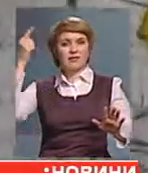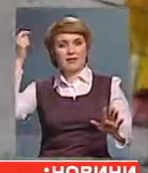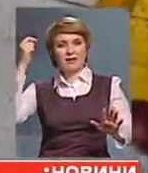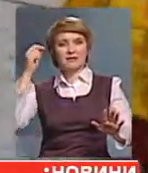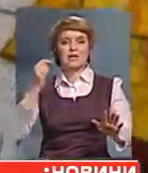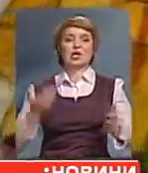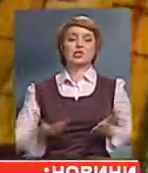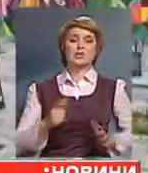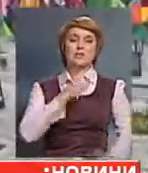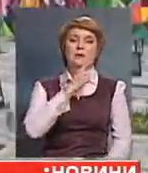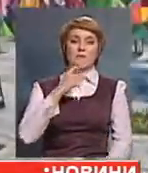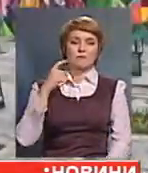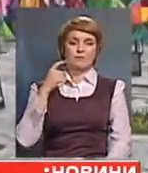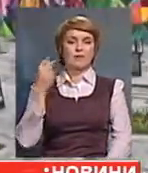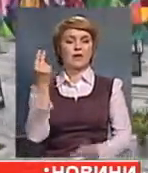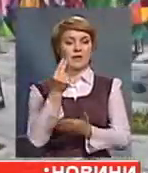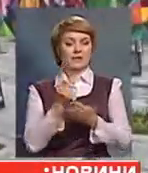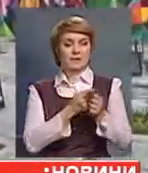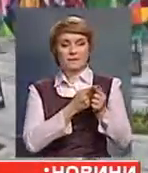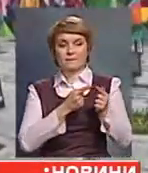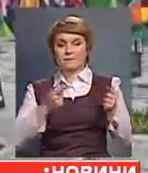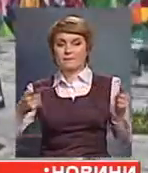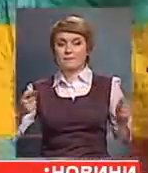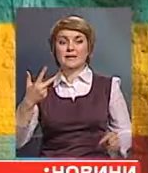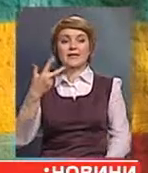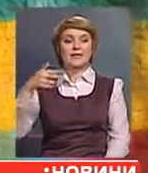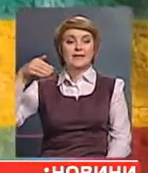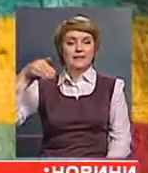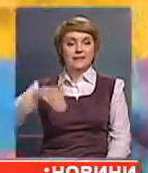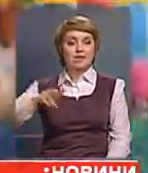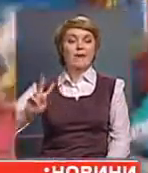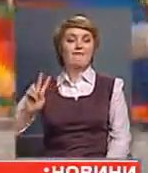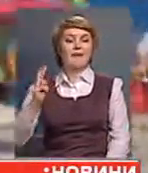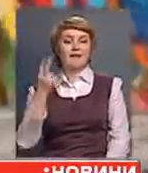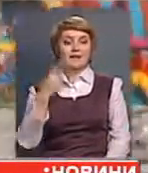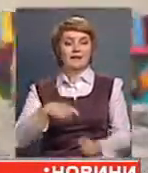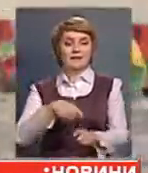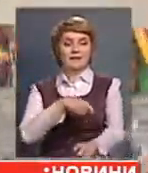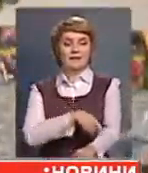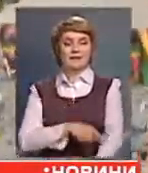жителі півночі. Саме ж графіті простягнулося на 3000 квадратних метрів.